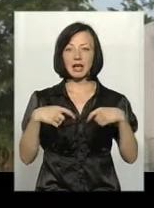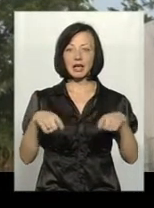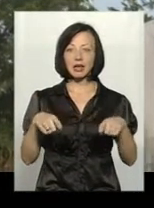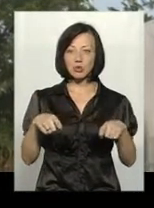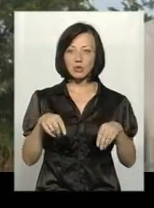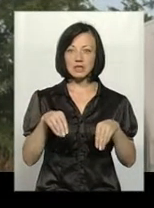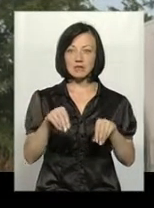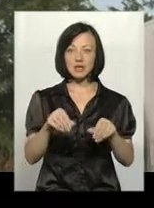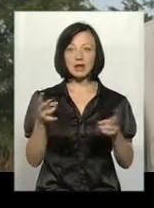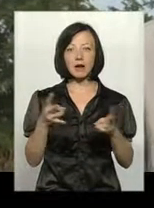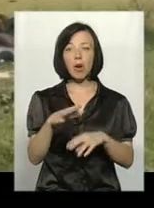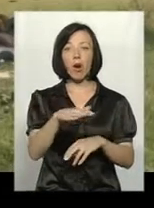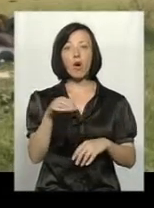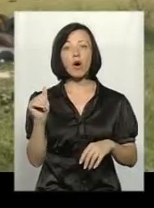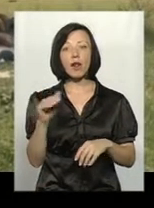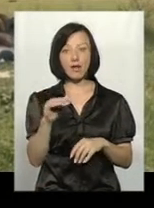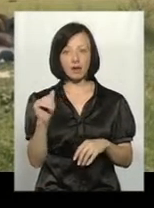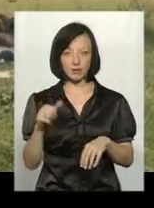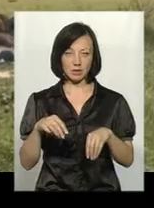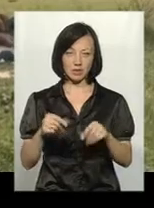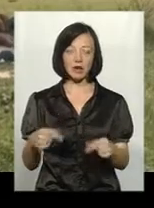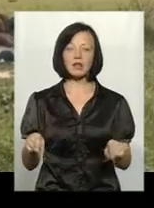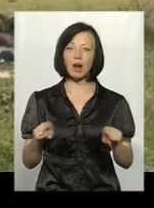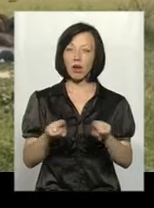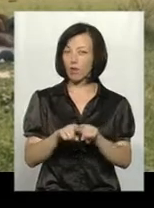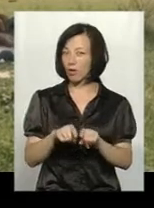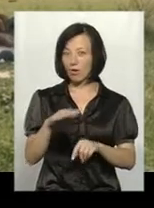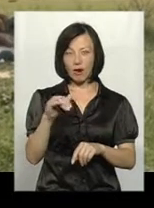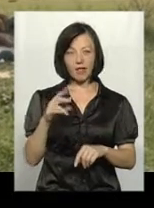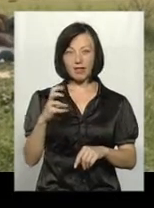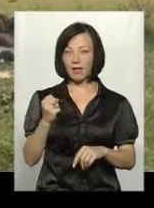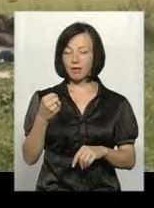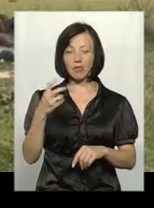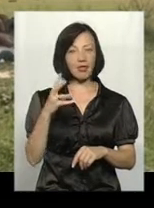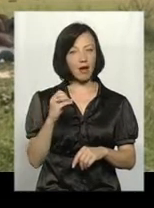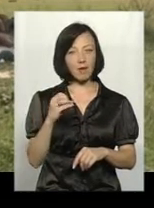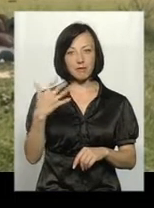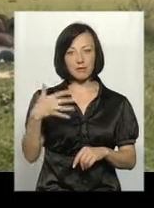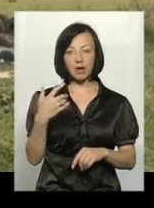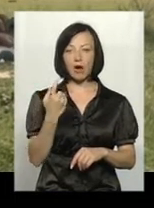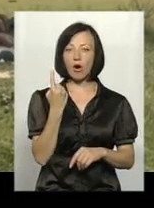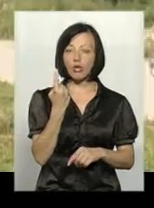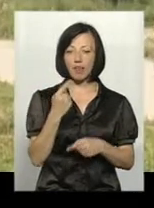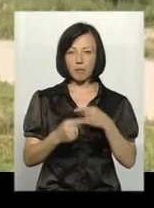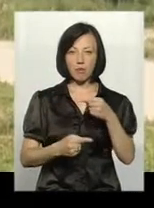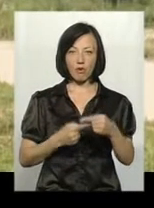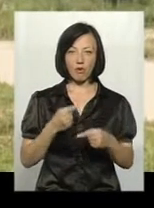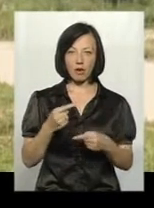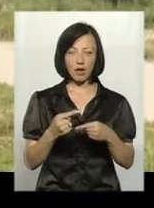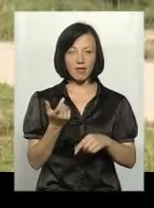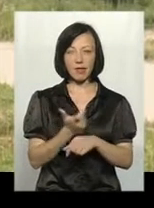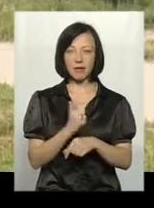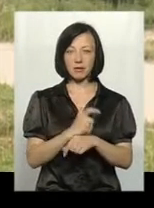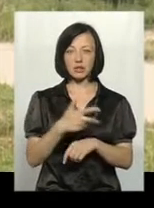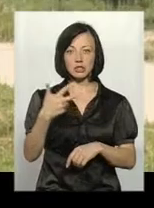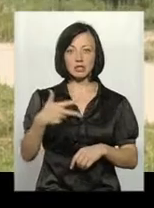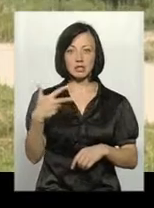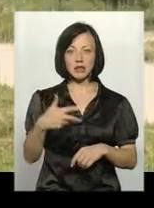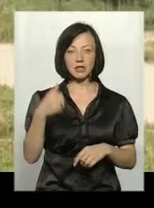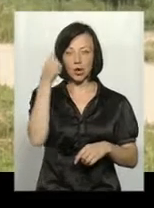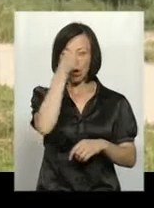ринок оренди землі. І такої оренди не на 50 років, а лише на одне покоління, тобто не більше 30